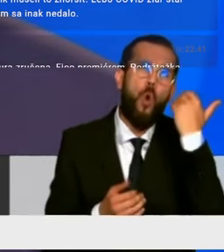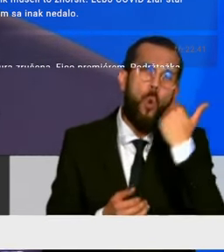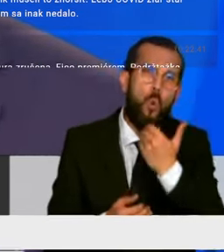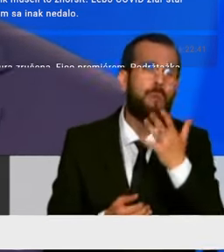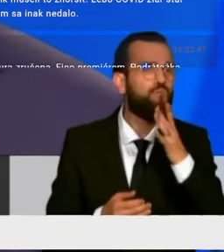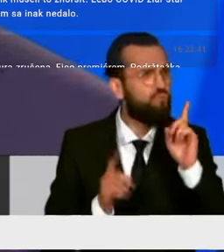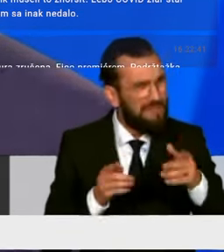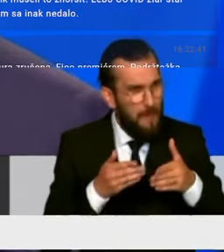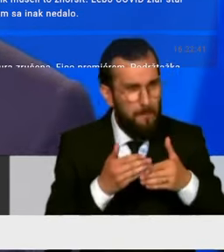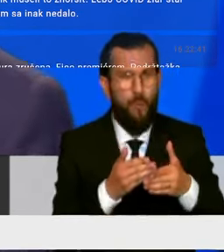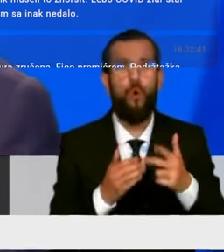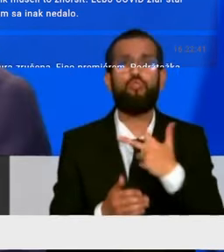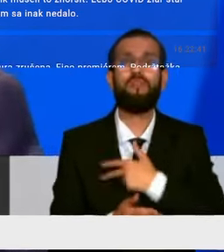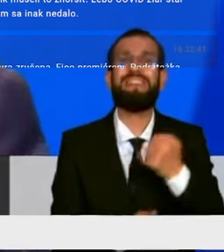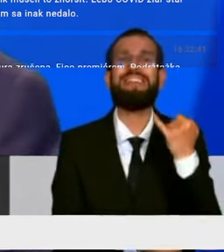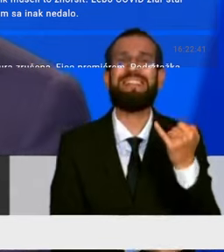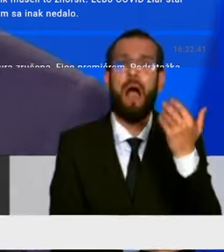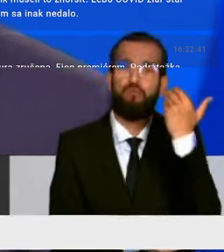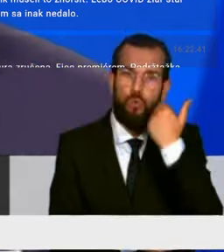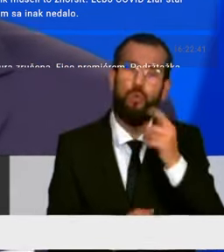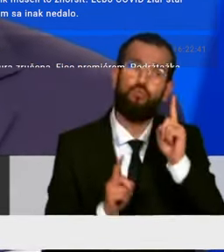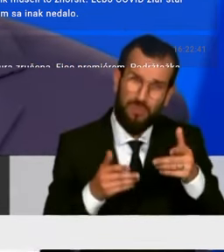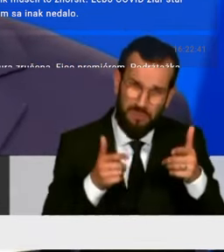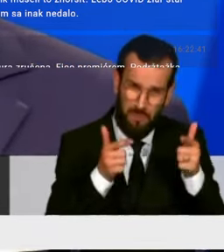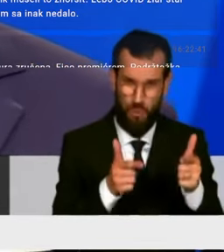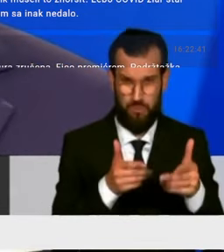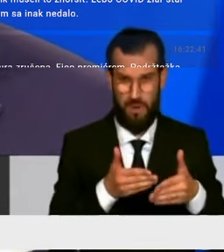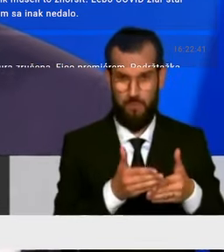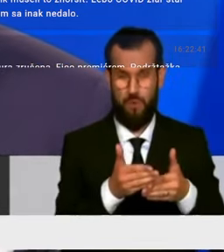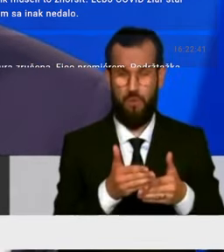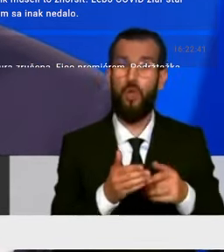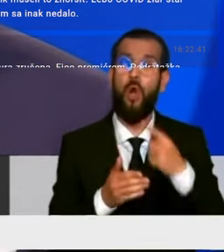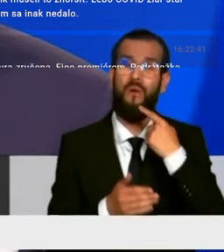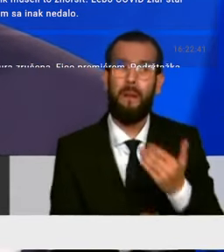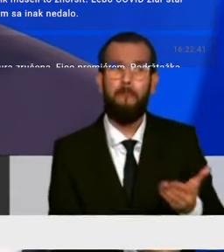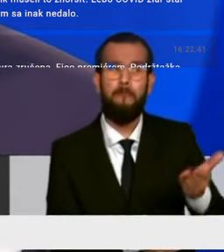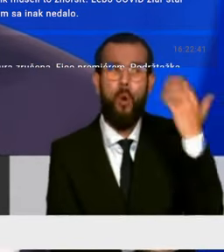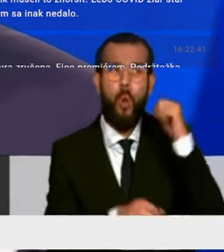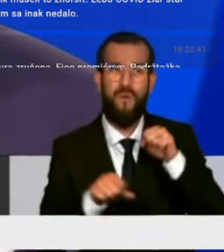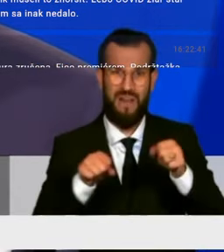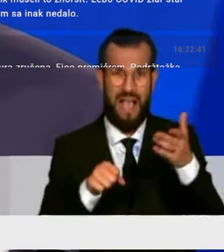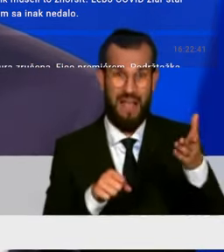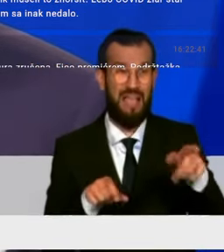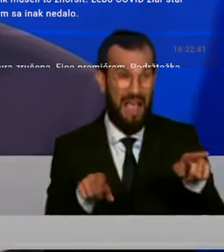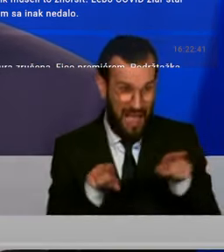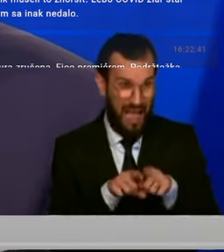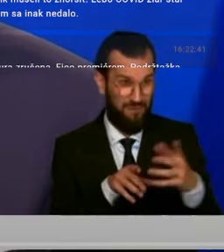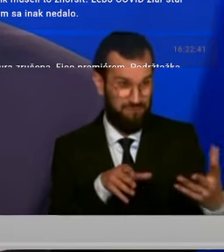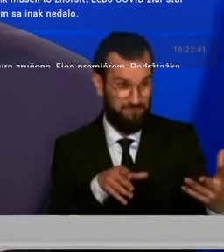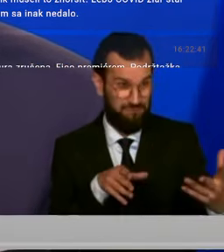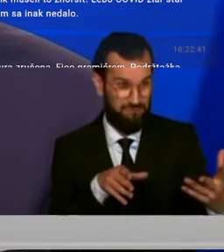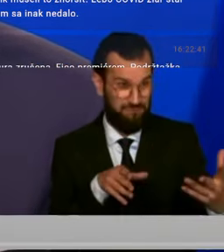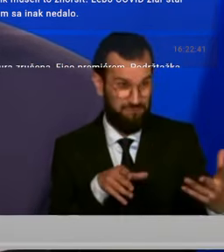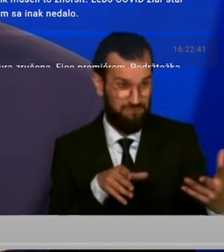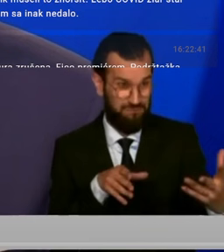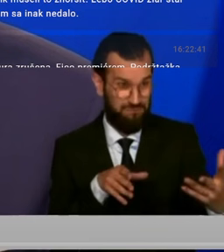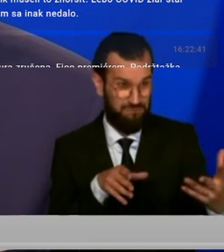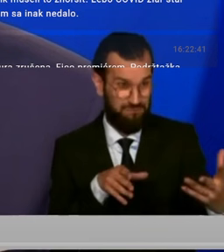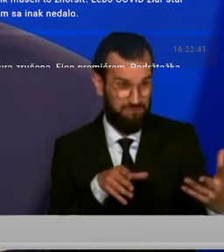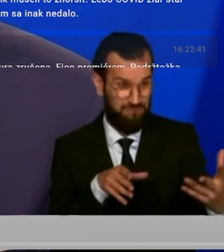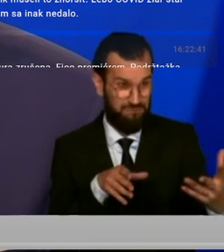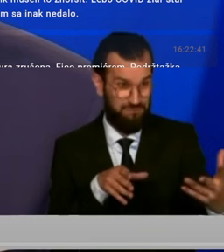pomôcť ale zároveň vám hovorím že v situácii kedy sa za predchádzajúcej vlády v ktorej bol aj tu pán budúci Kandidát že